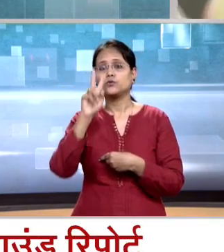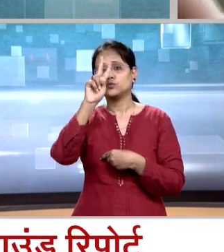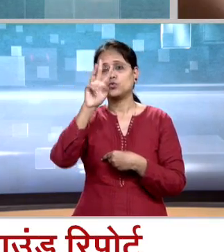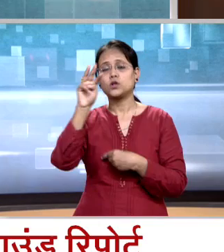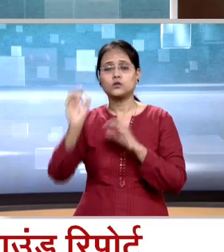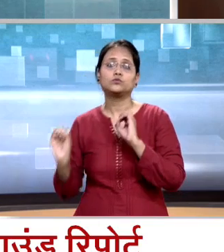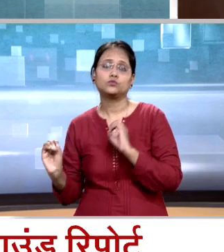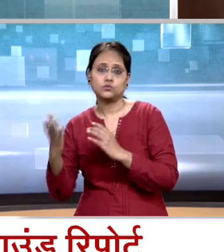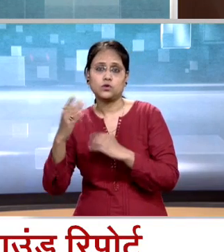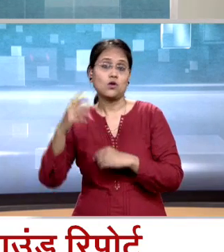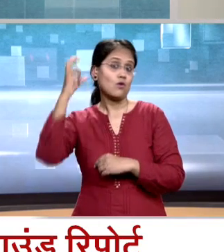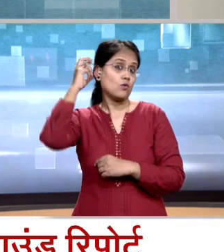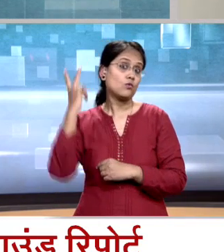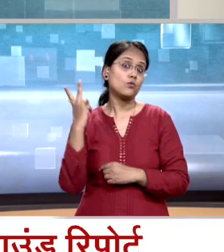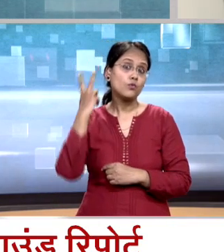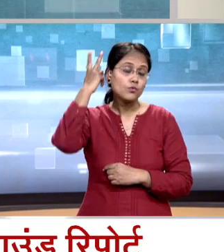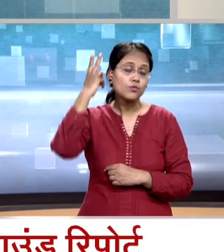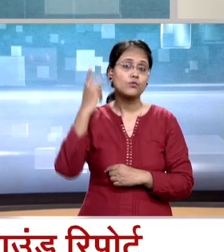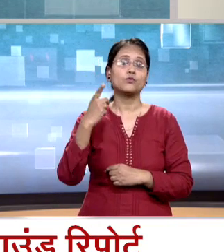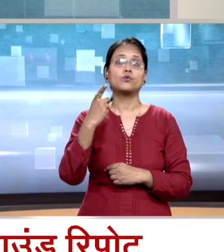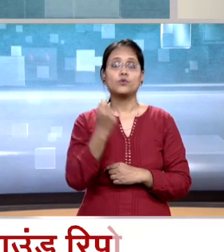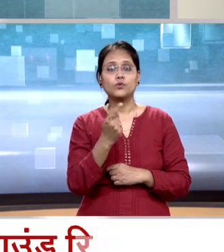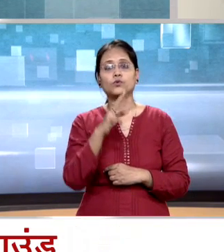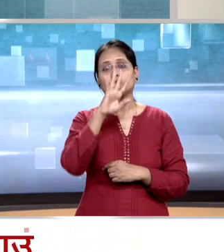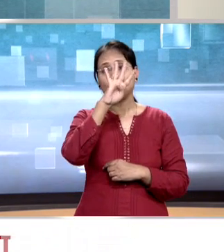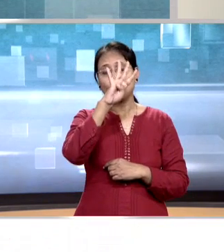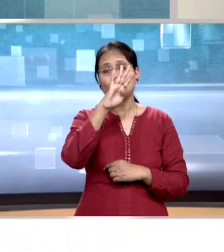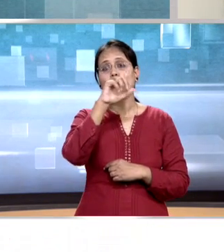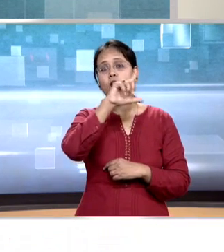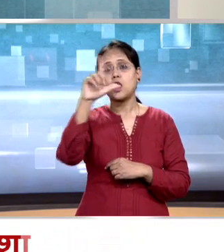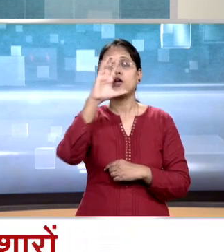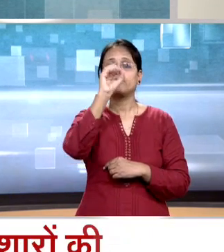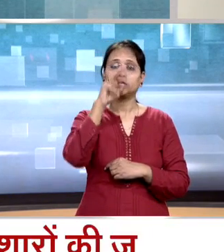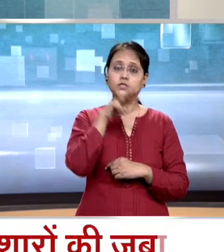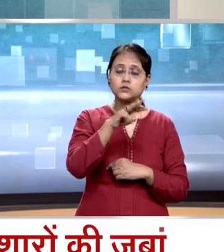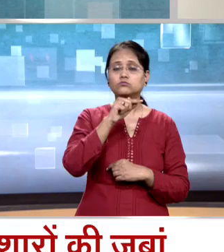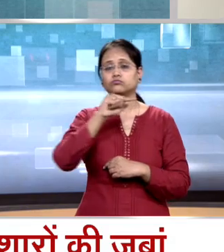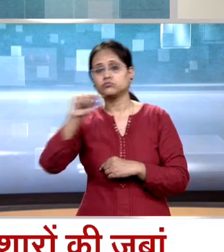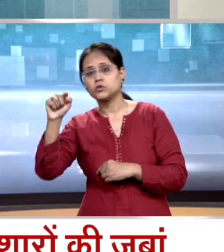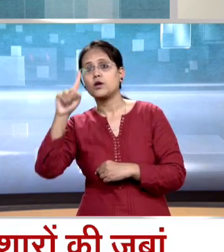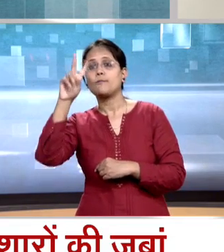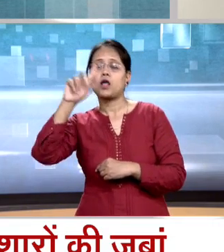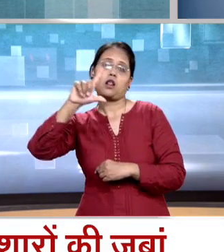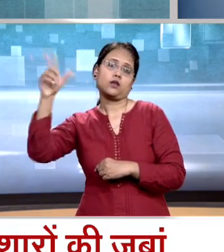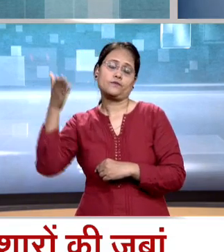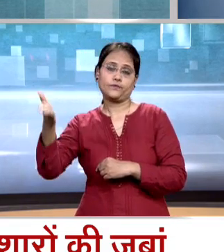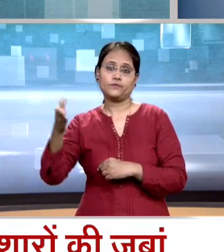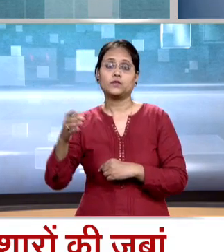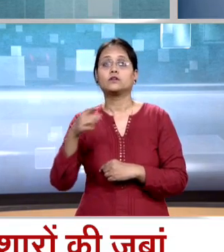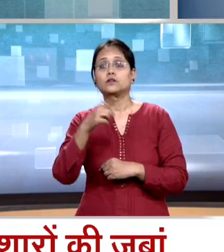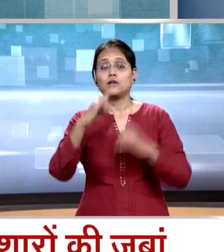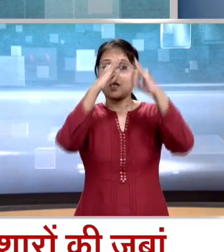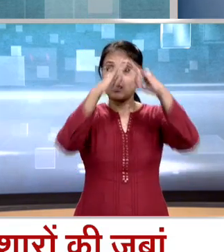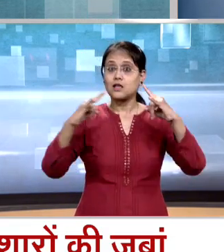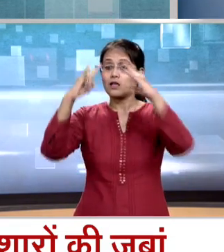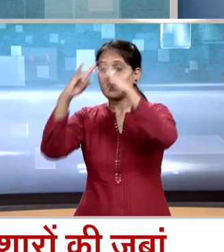शुरू होती है, वहीं कॉकलियर इम्प्लांट की कीमत 4.5 लाख रुपए से लेकर 12 लाख रुपए तक होती है। हालांकि